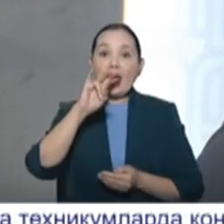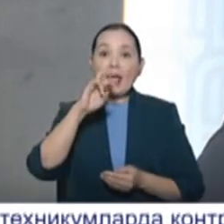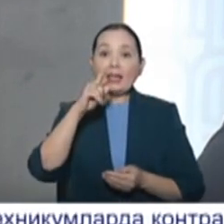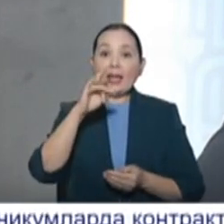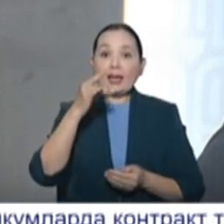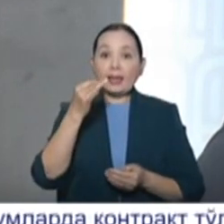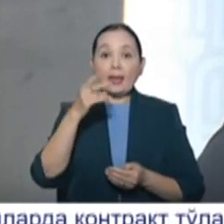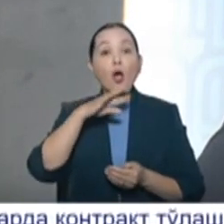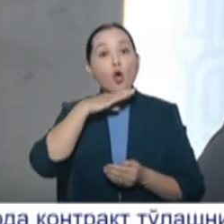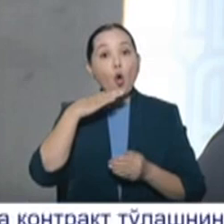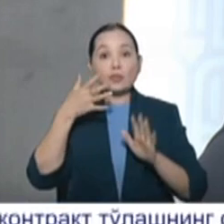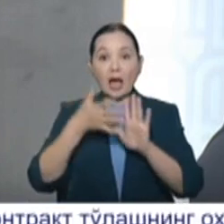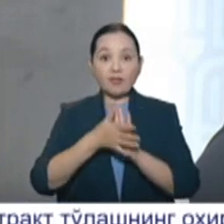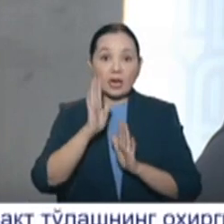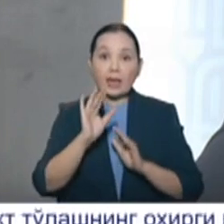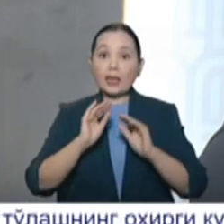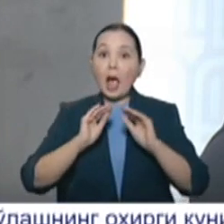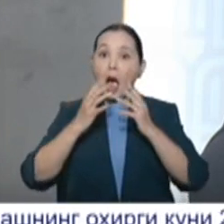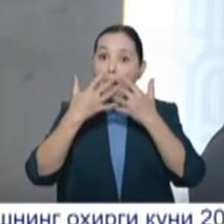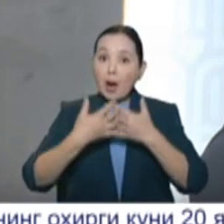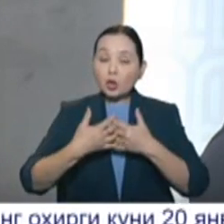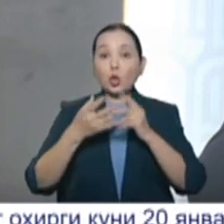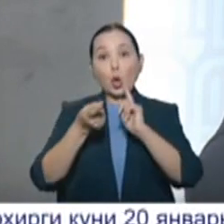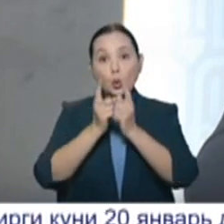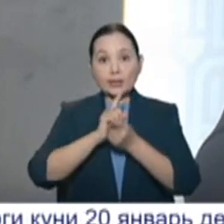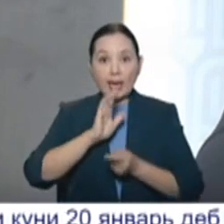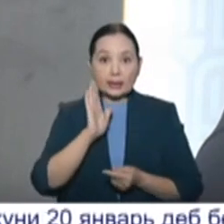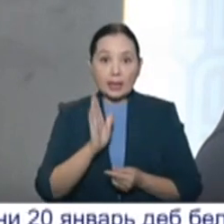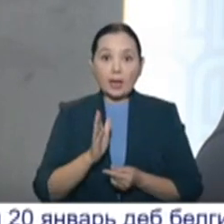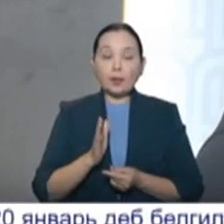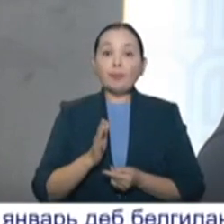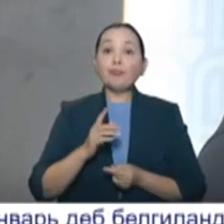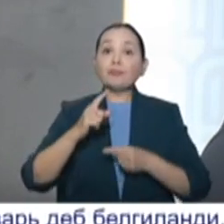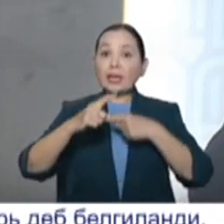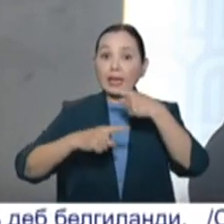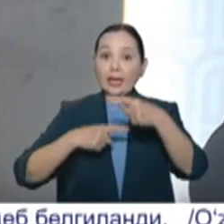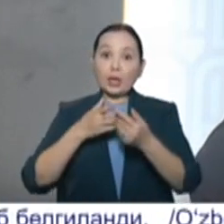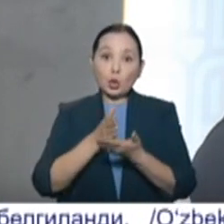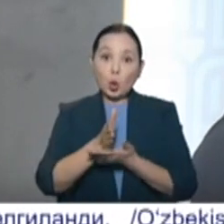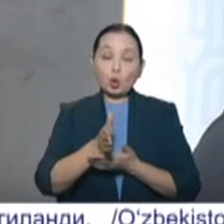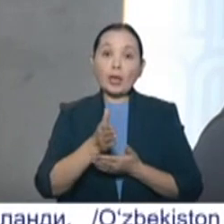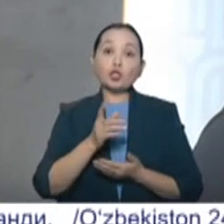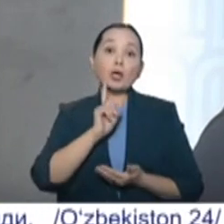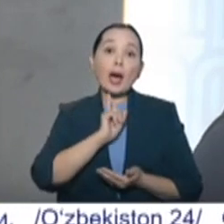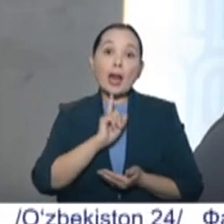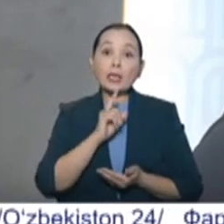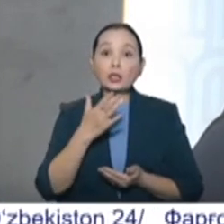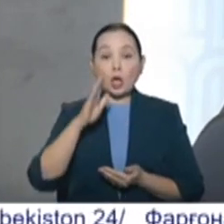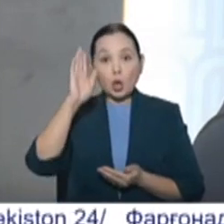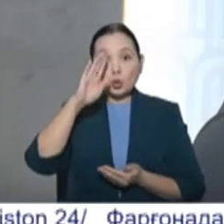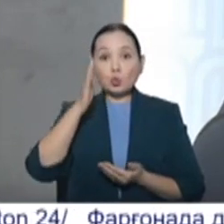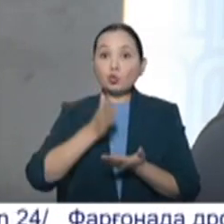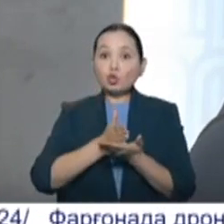energiya sarf qiladigan oborudovaniya o'zgartiriladi. Keyingi yo'nalish bu haligacha shu suv